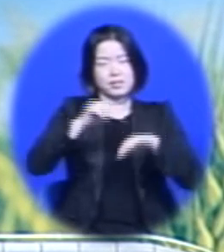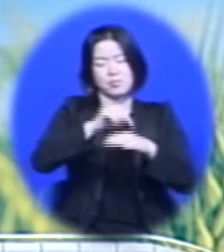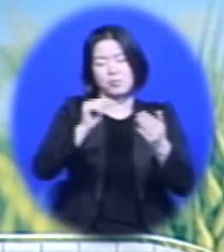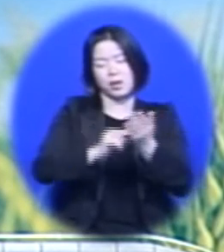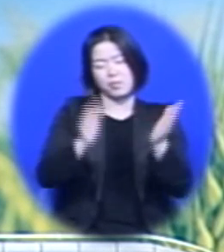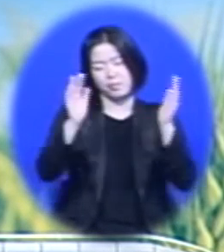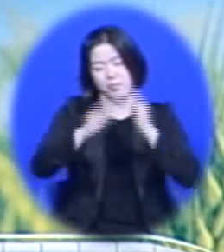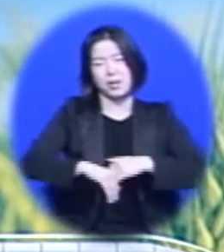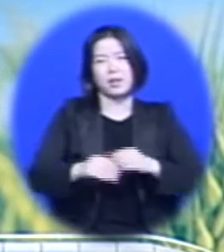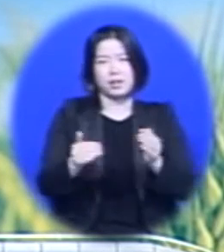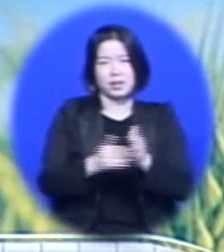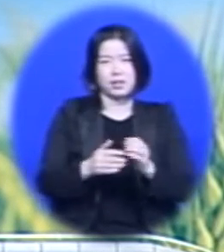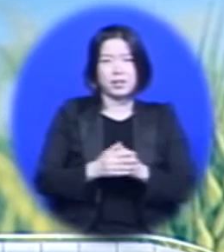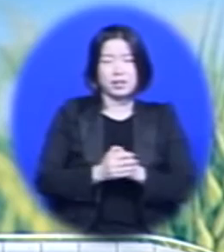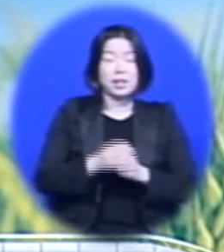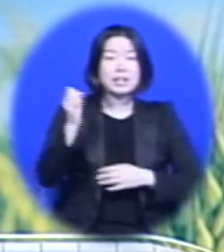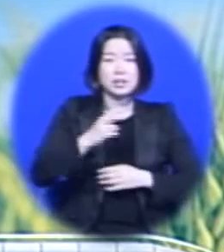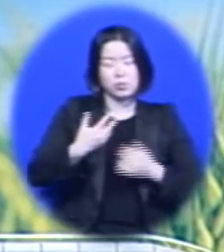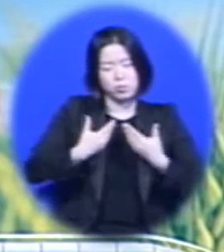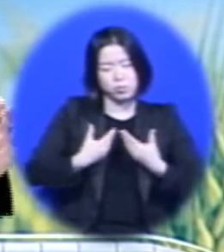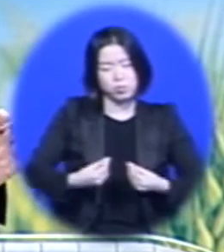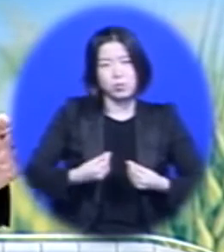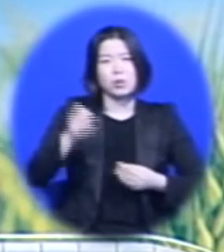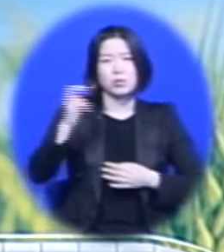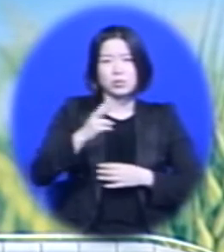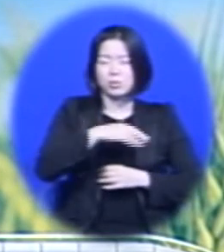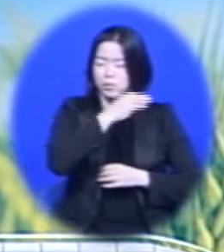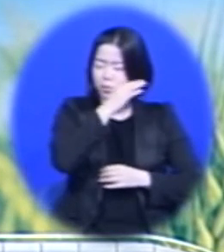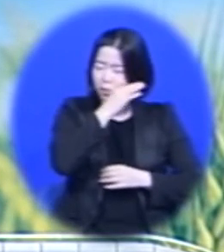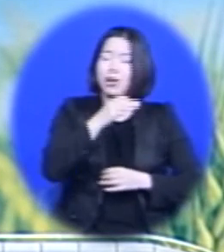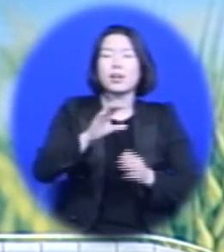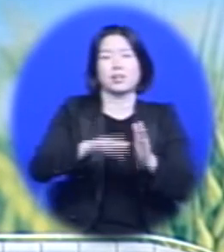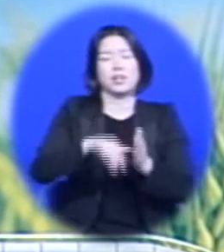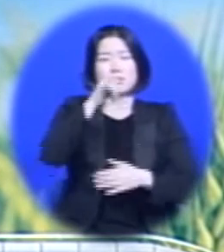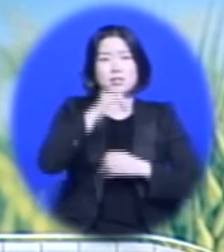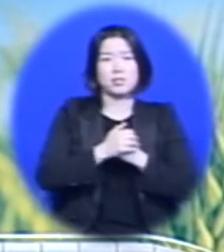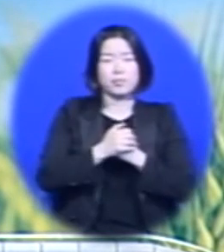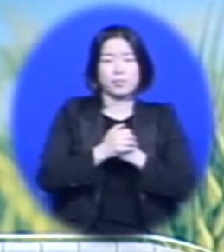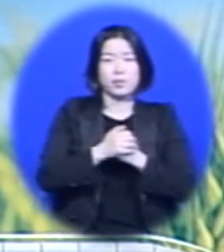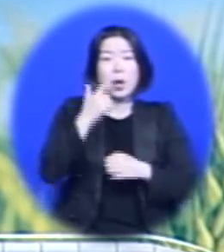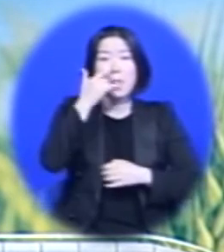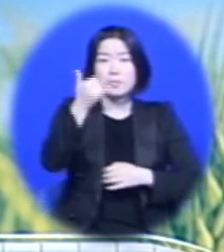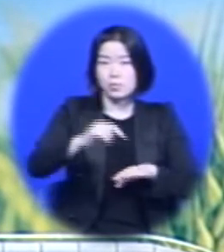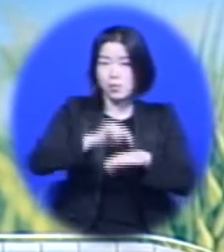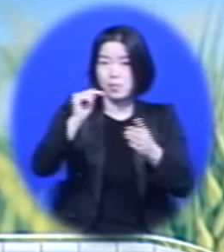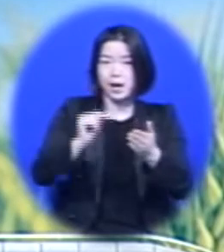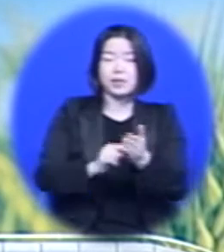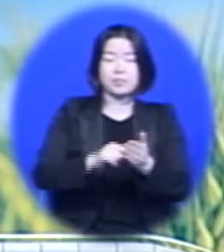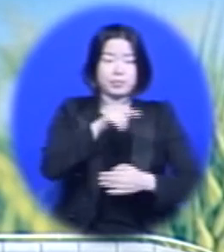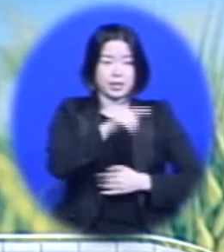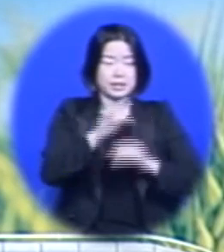무너집니다. 그리고 좌절하기도 하고 빗나가게 되는. 부모의 마음에